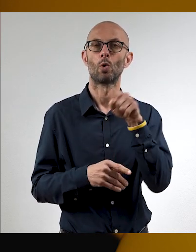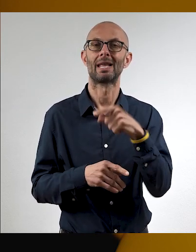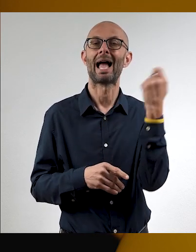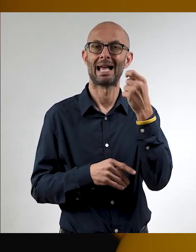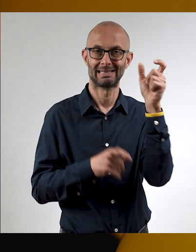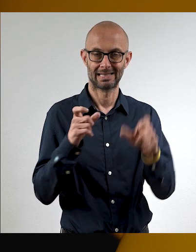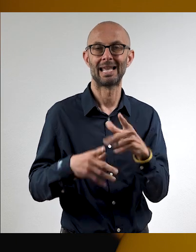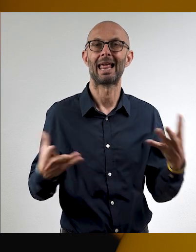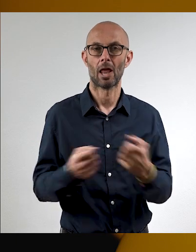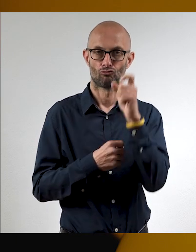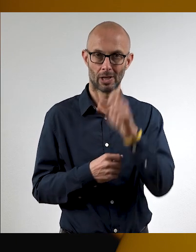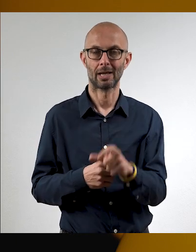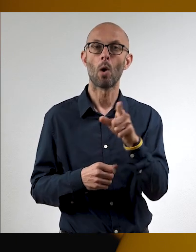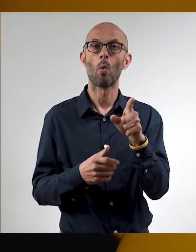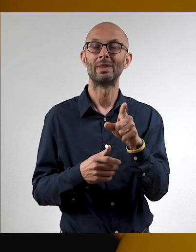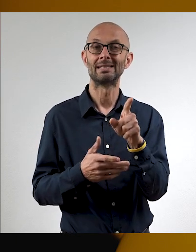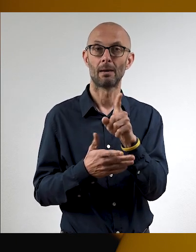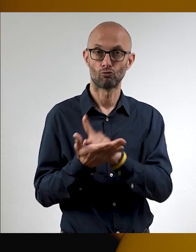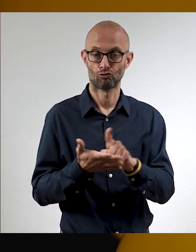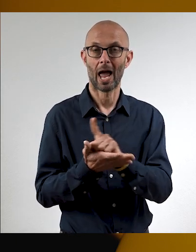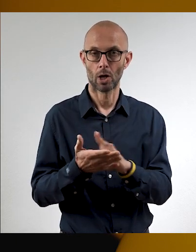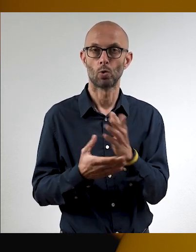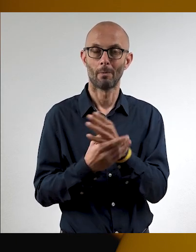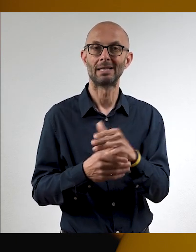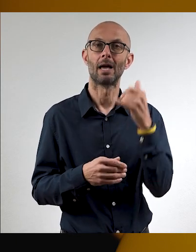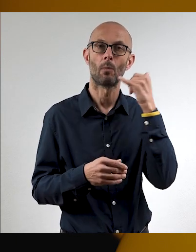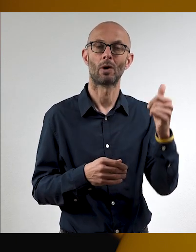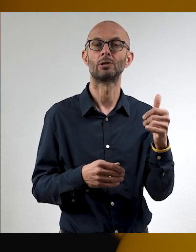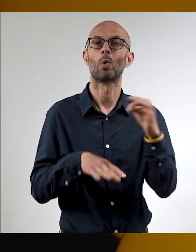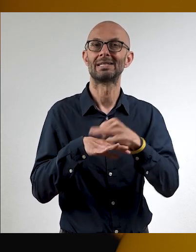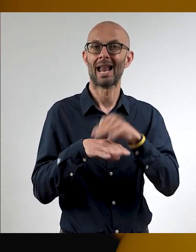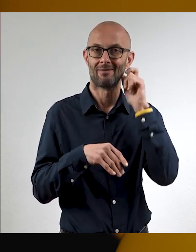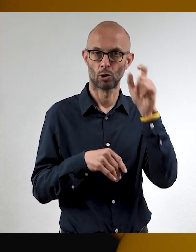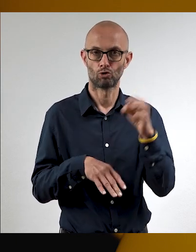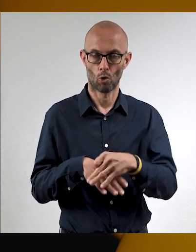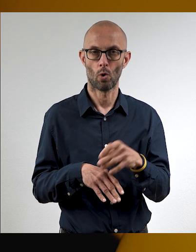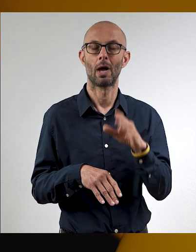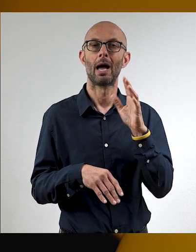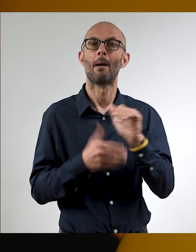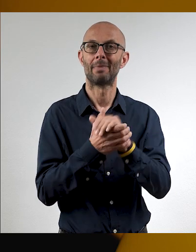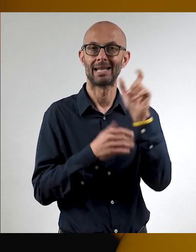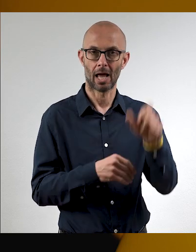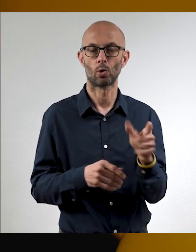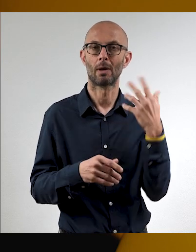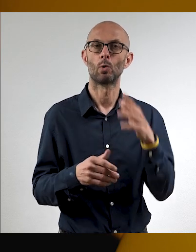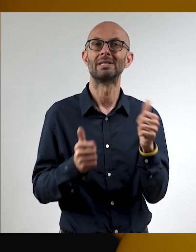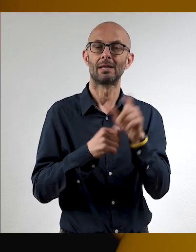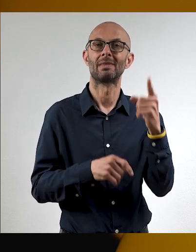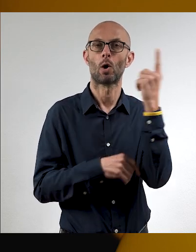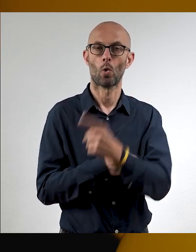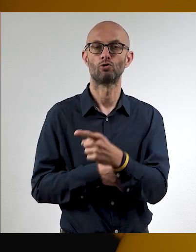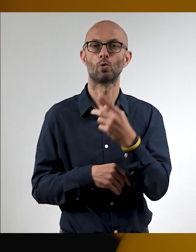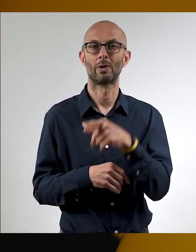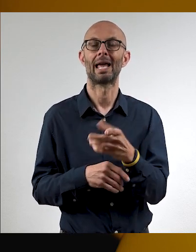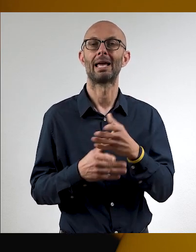gasilci in ga rešiti. V tistem času vmes je poklical svojo zdravnico, svojemu prijatelju, ki je bil z njim, je naročil, da